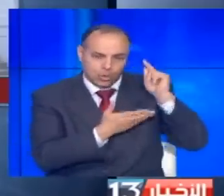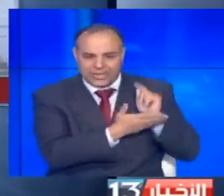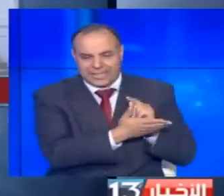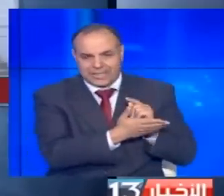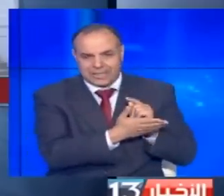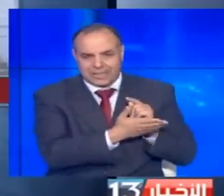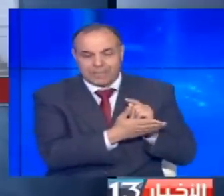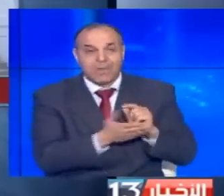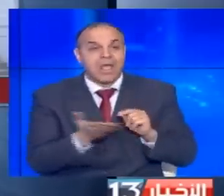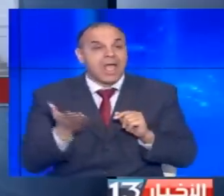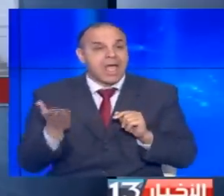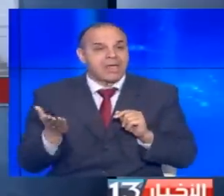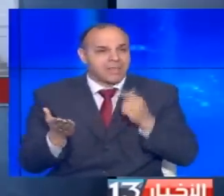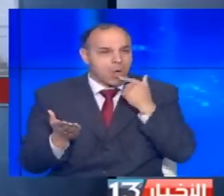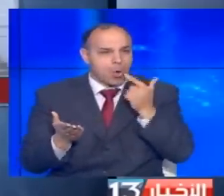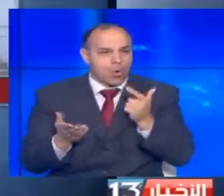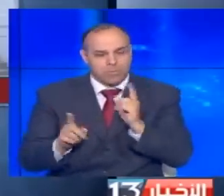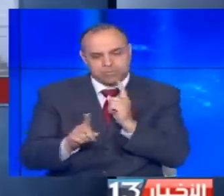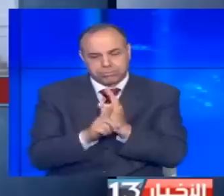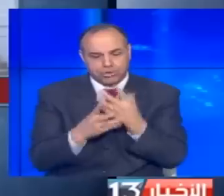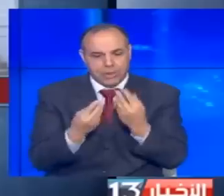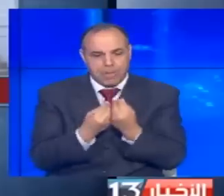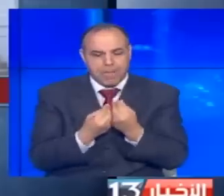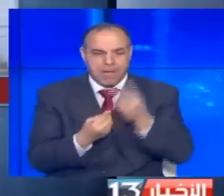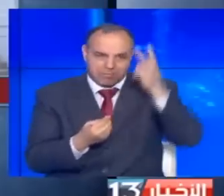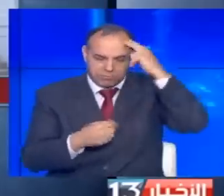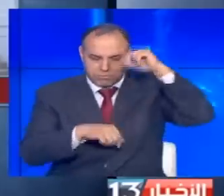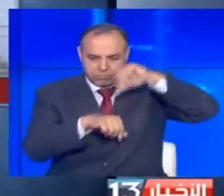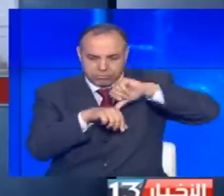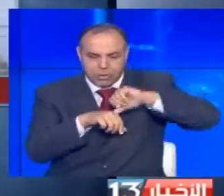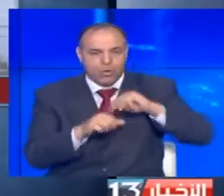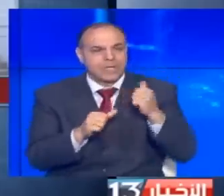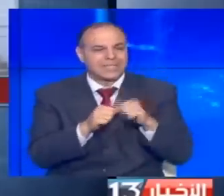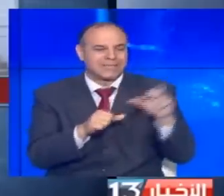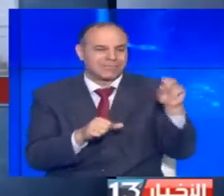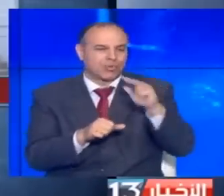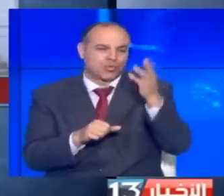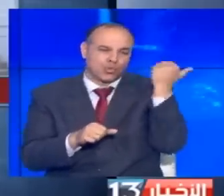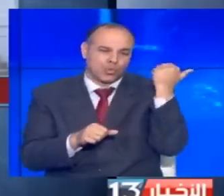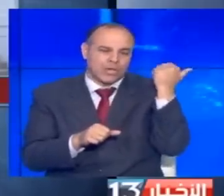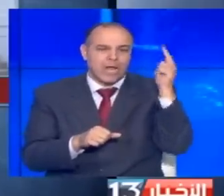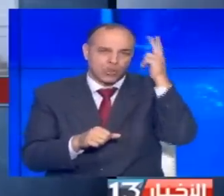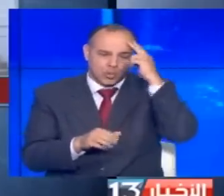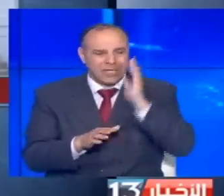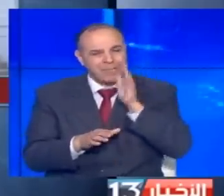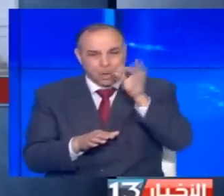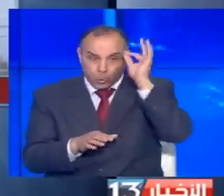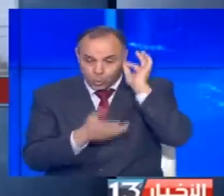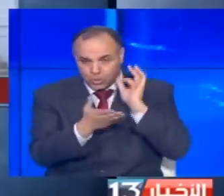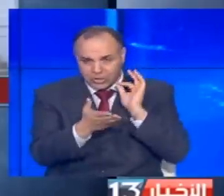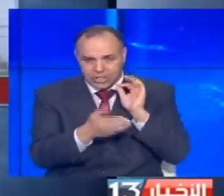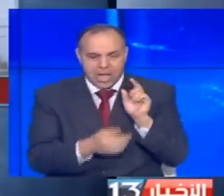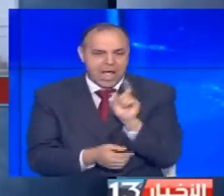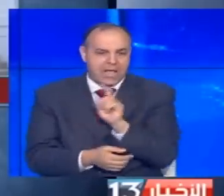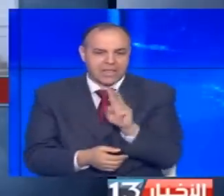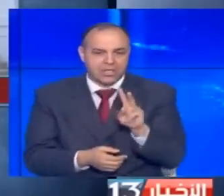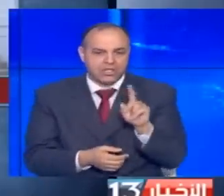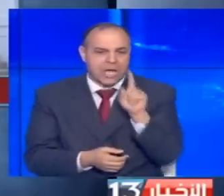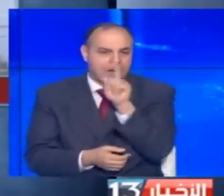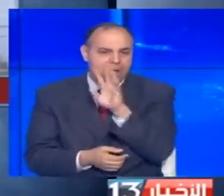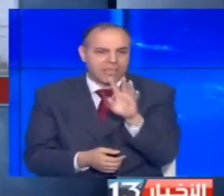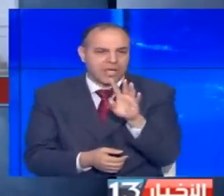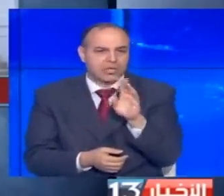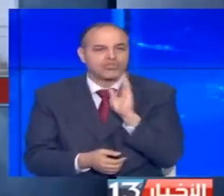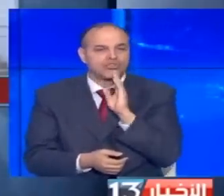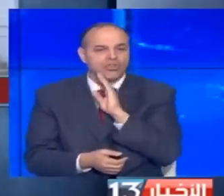الجدعان خلال لقاء جمعهما بالرياض بمناسبه الزياره التي اداها الى السعوديه من الثاني عشر الى الرابع عشر